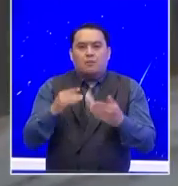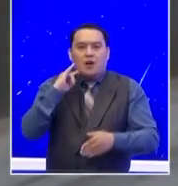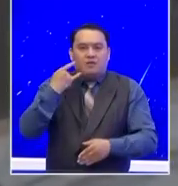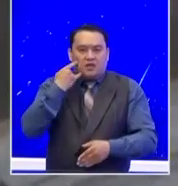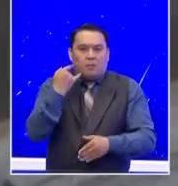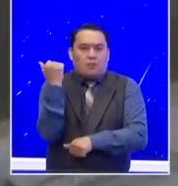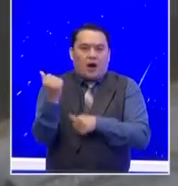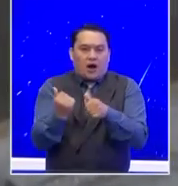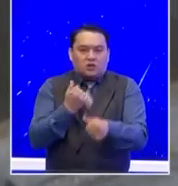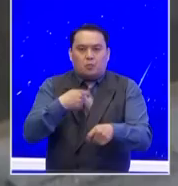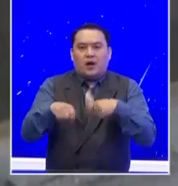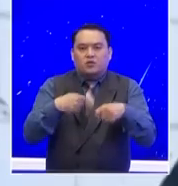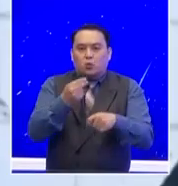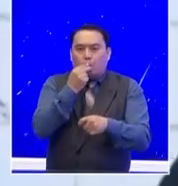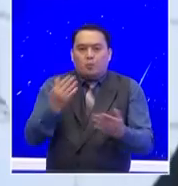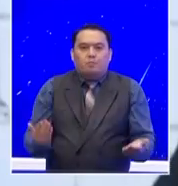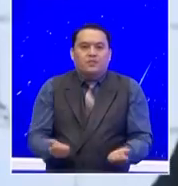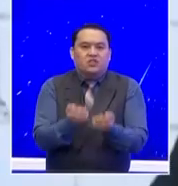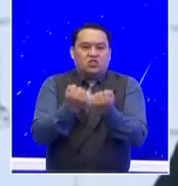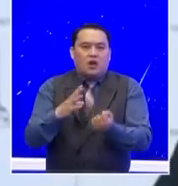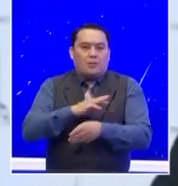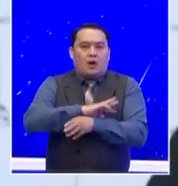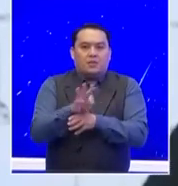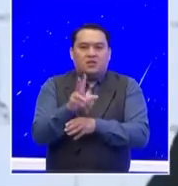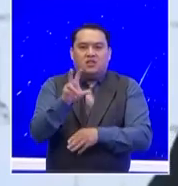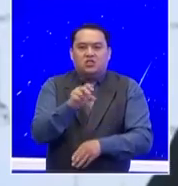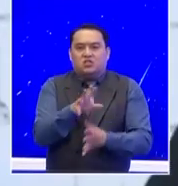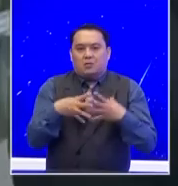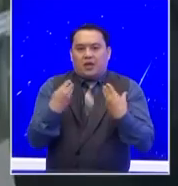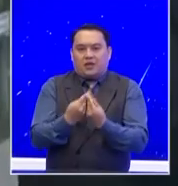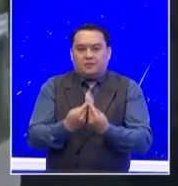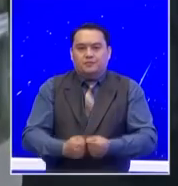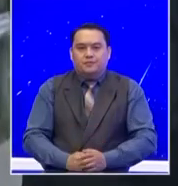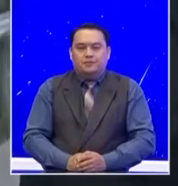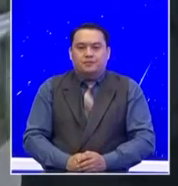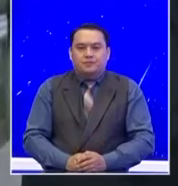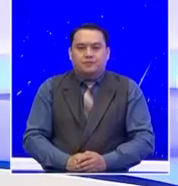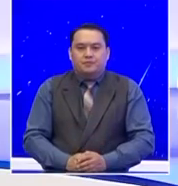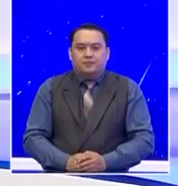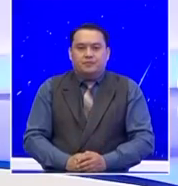Павлодаре материальной и продовольственной поддержкой охватили почти 300 семей.